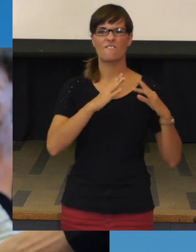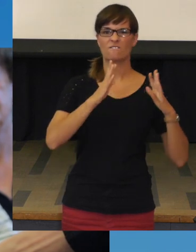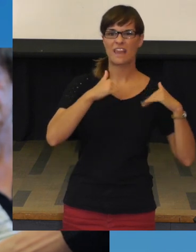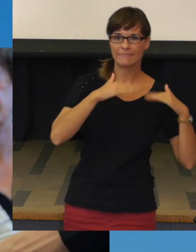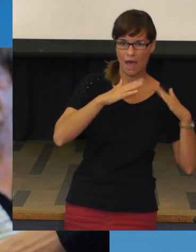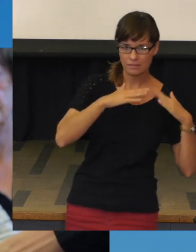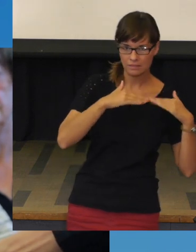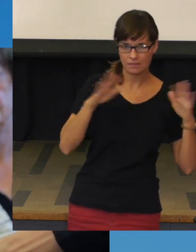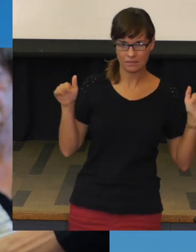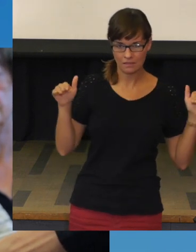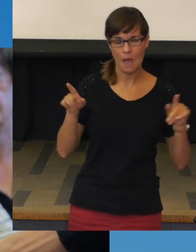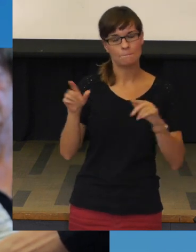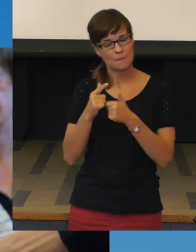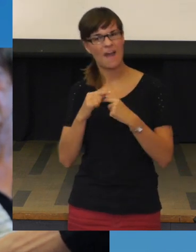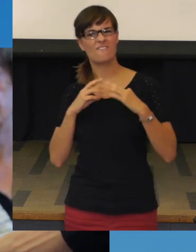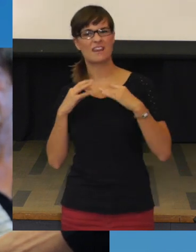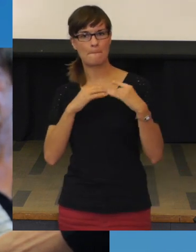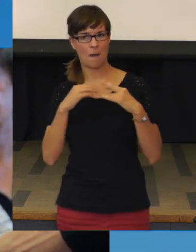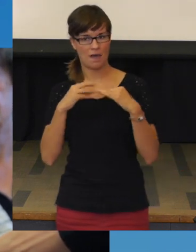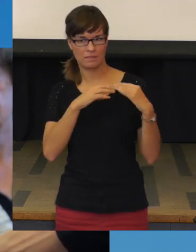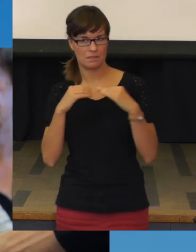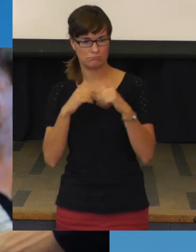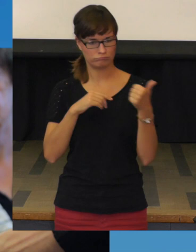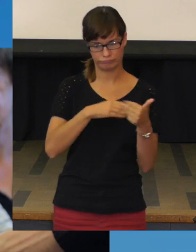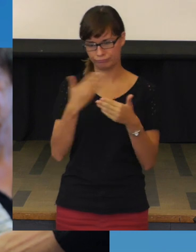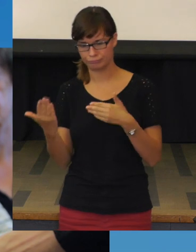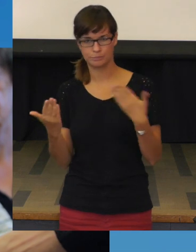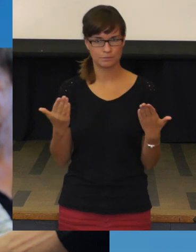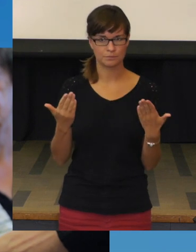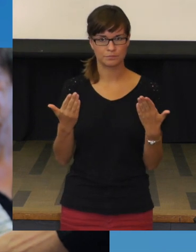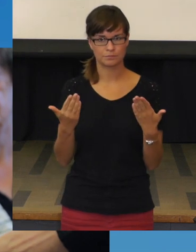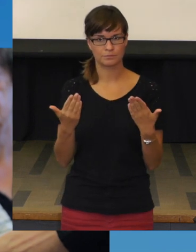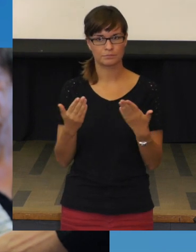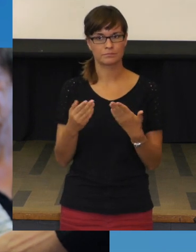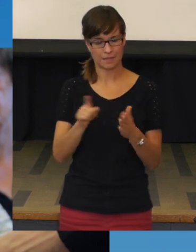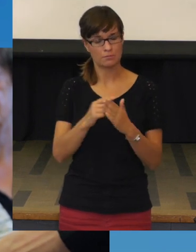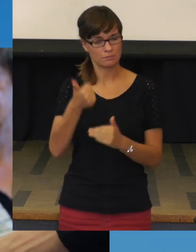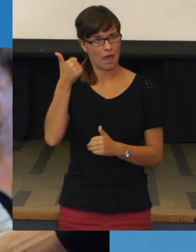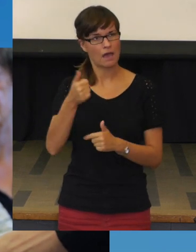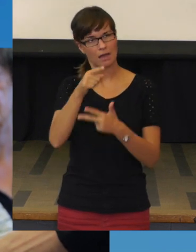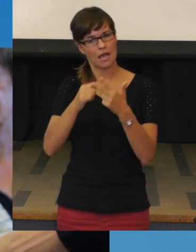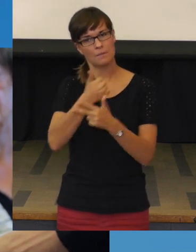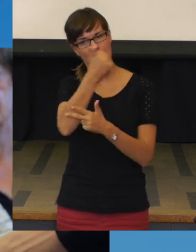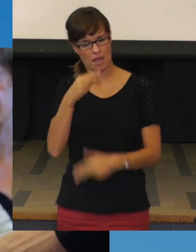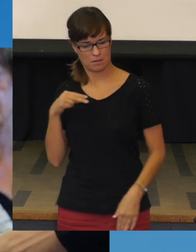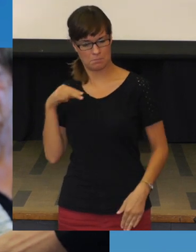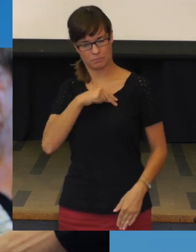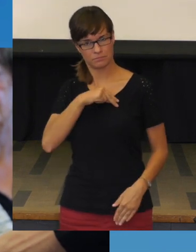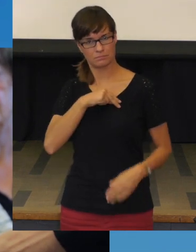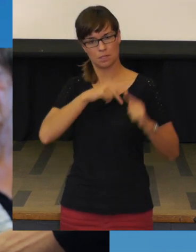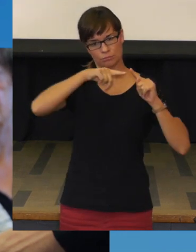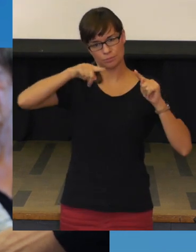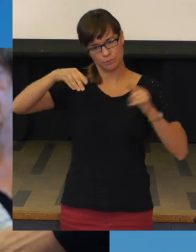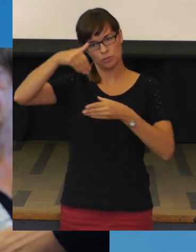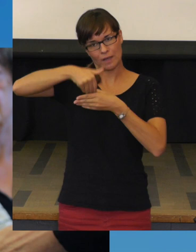Flimmern. Jetzt hat man mir seit 1,5 Jahren einen Eventrekorder eingesetzt und hat auch noch